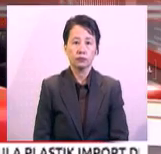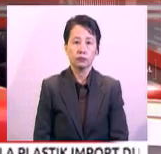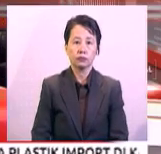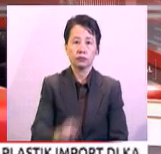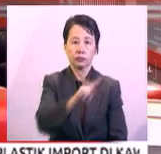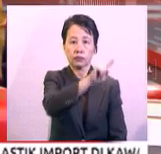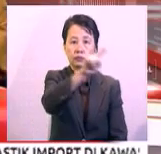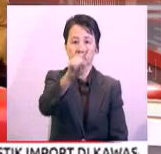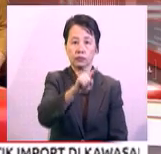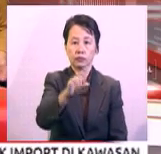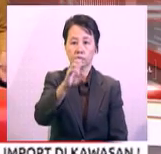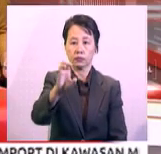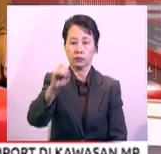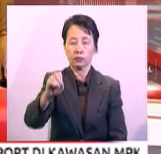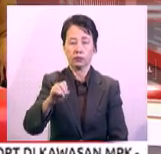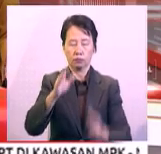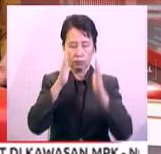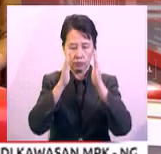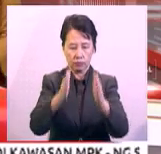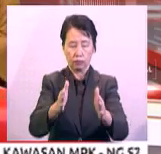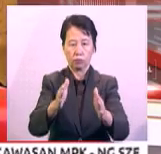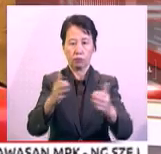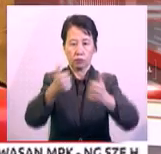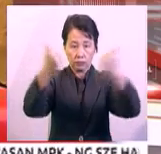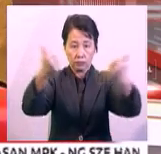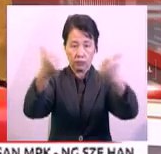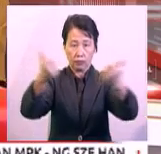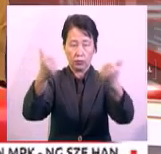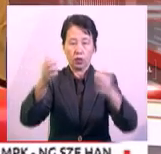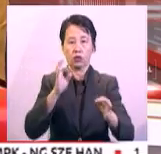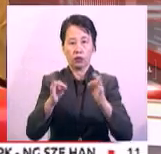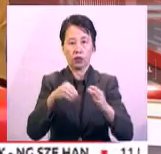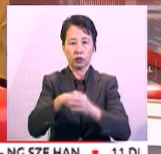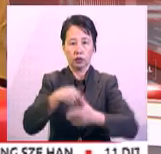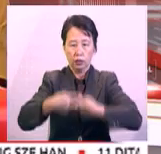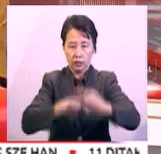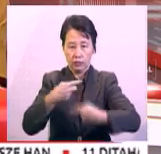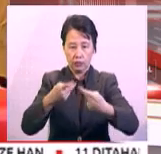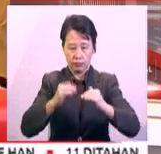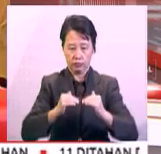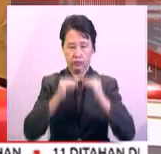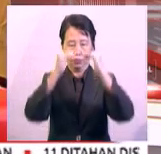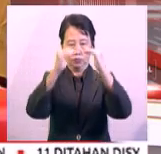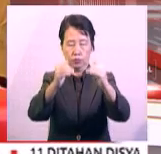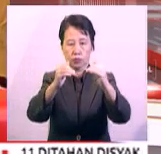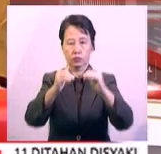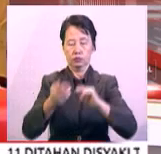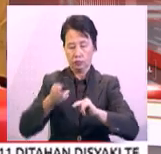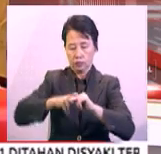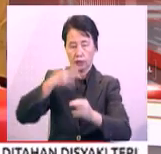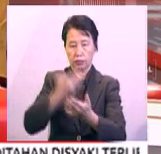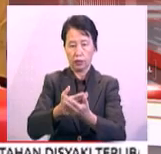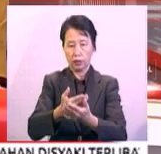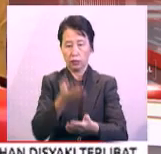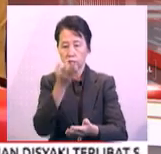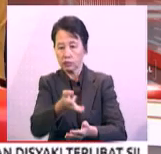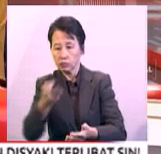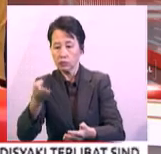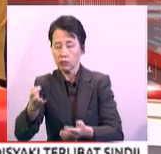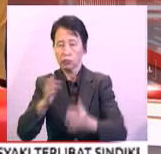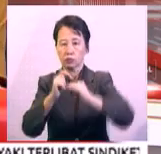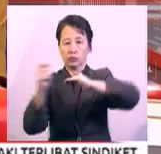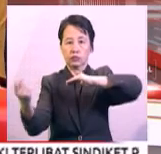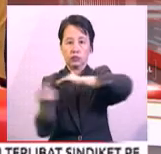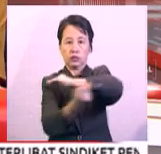Zoo negara kekal menjadi tumpuan ramai pada musim perayaan ini meski dalam proses penaik tarafan. Penambahbaikan infrastruktur taman